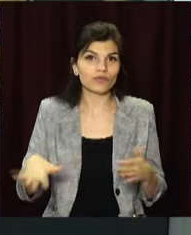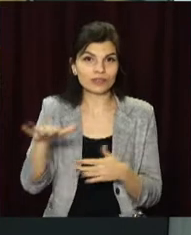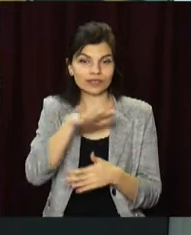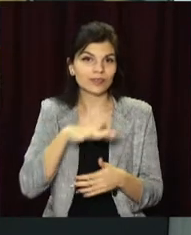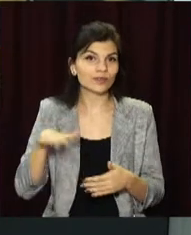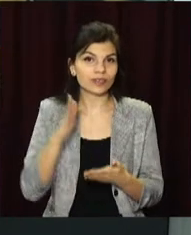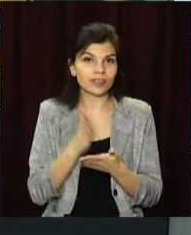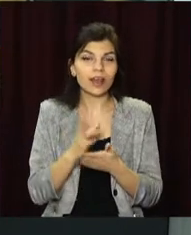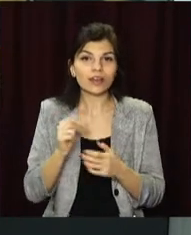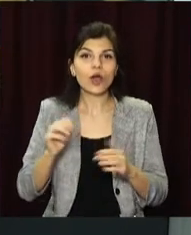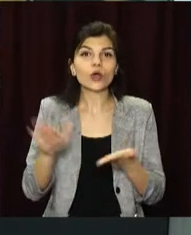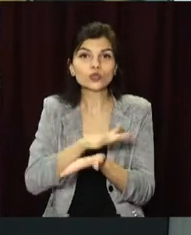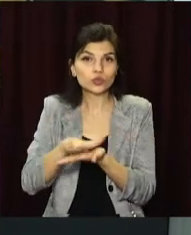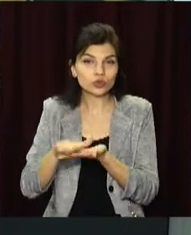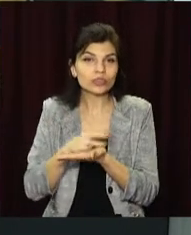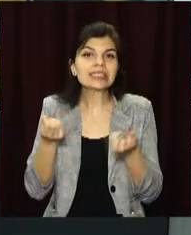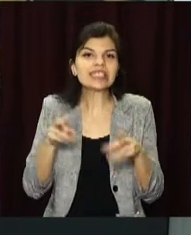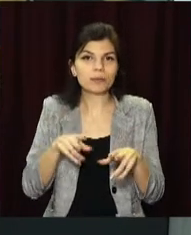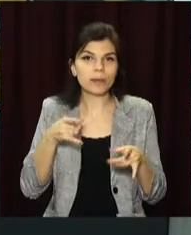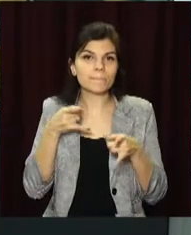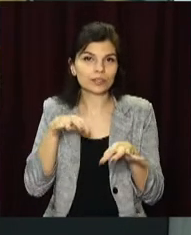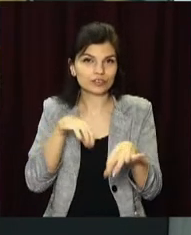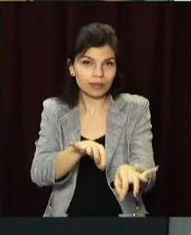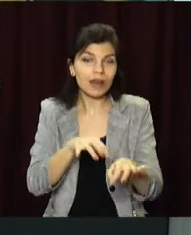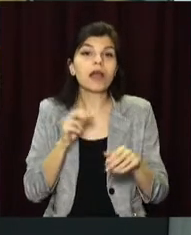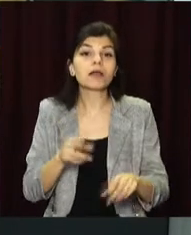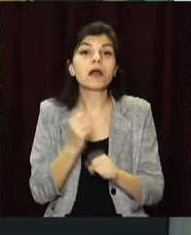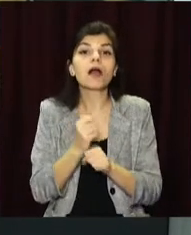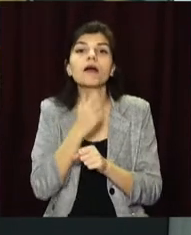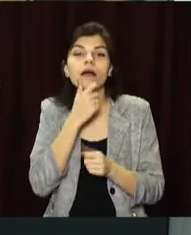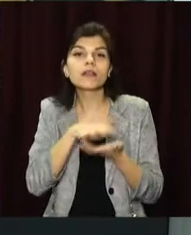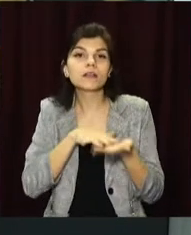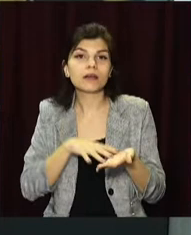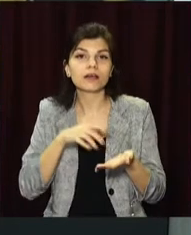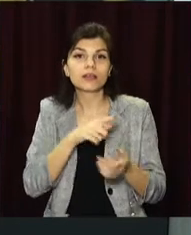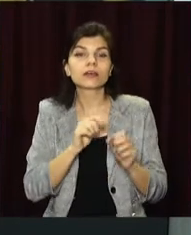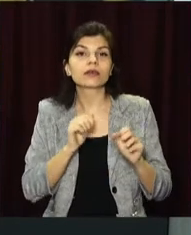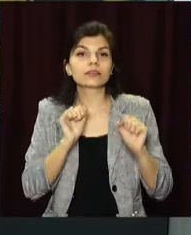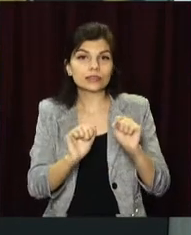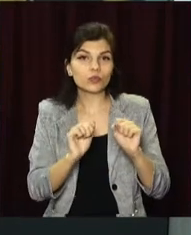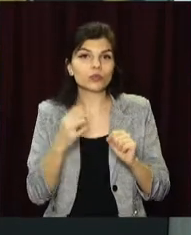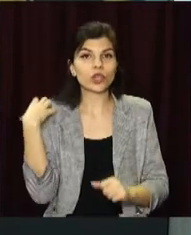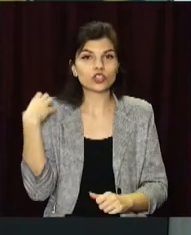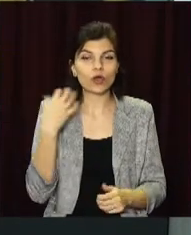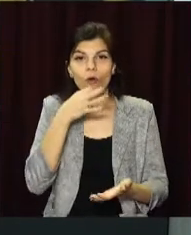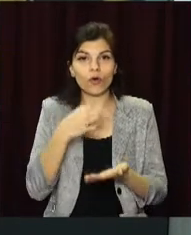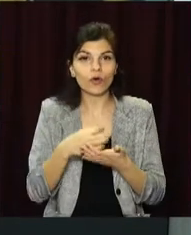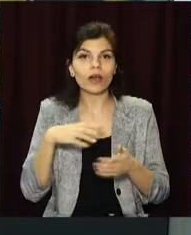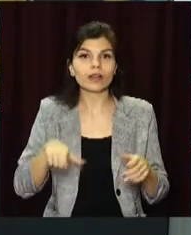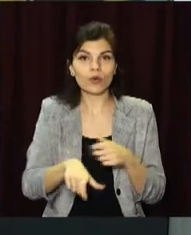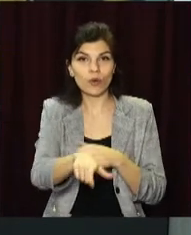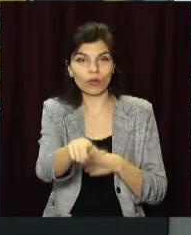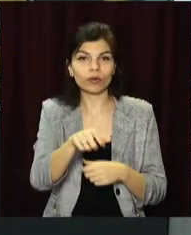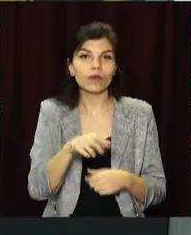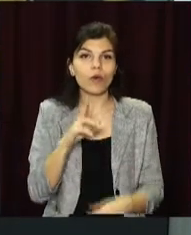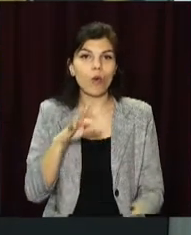на всій території. На розчистку автошляхів виїхала спецтехніка. Як працювали, більш детально розкаже заступник начальника обласної служби автомобільних